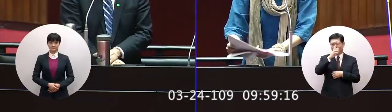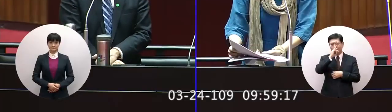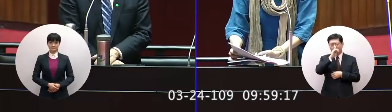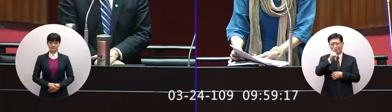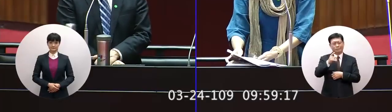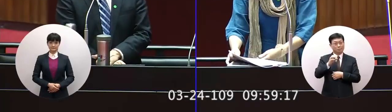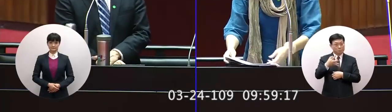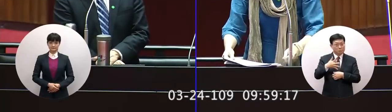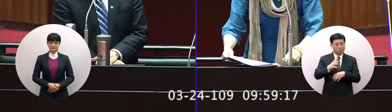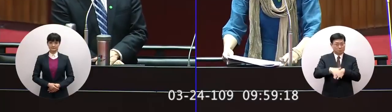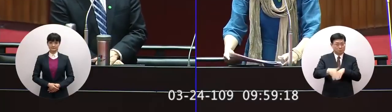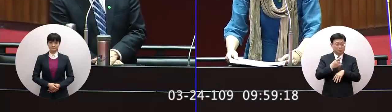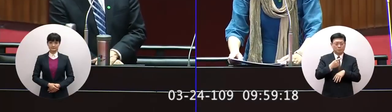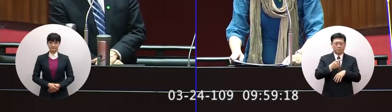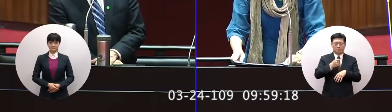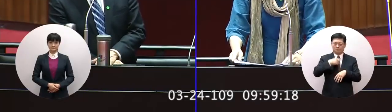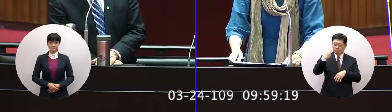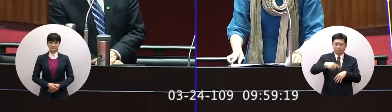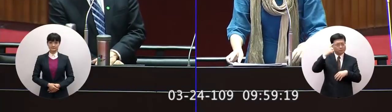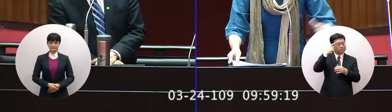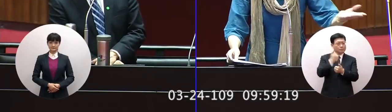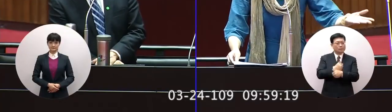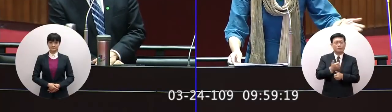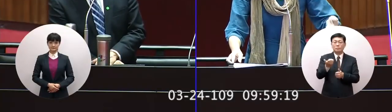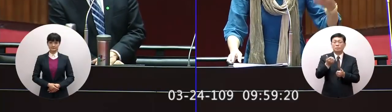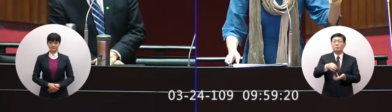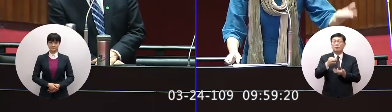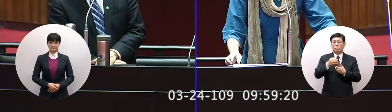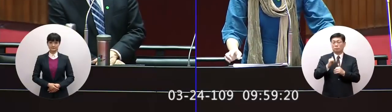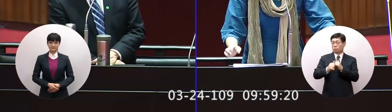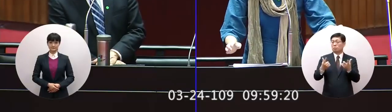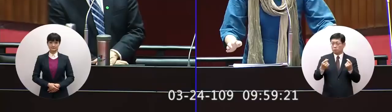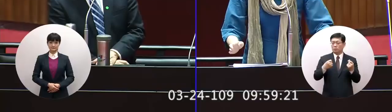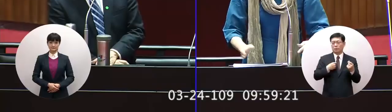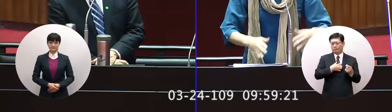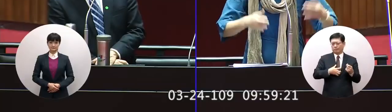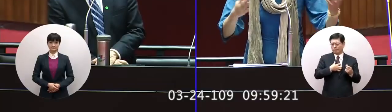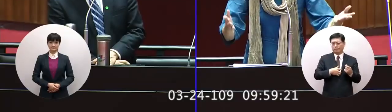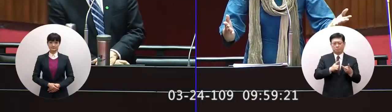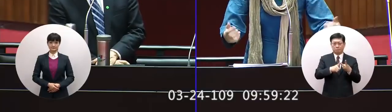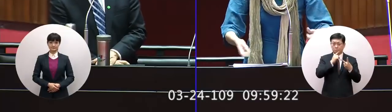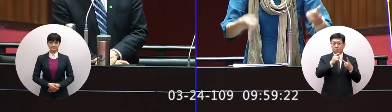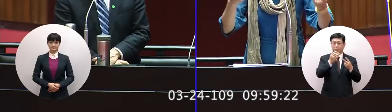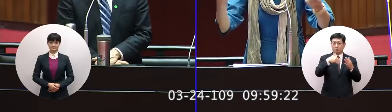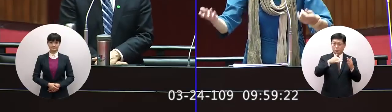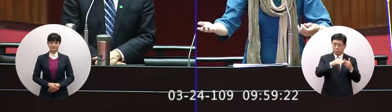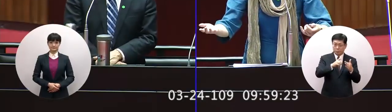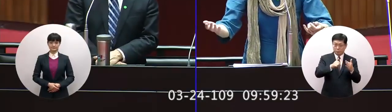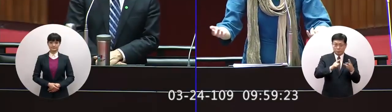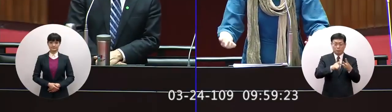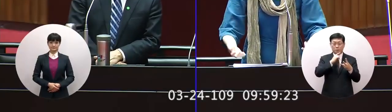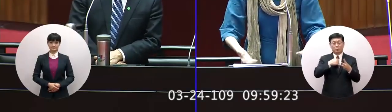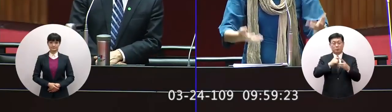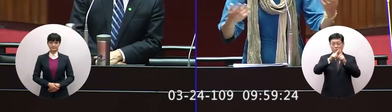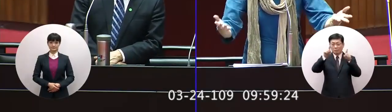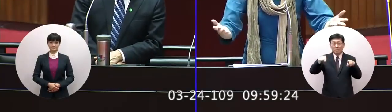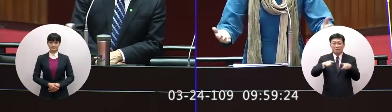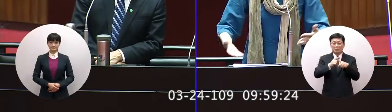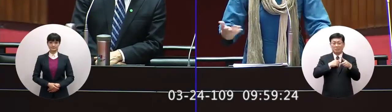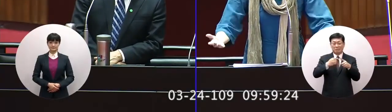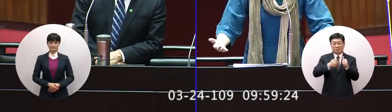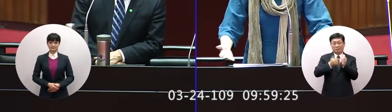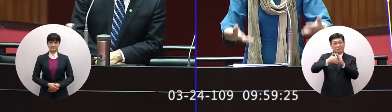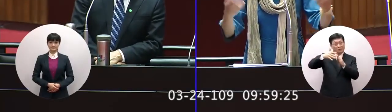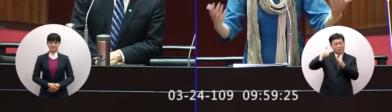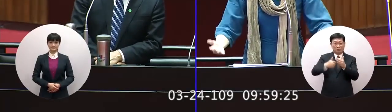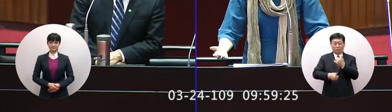说，会不会去考虑？我刚刚讲，那民众也怨言，然后学界或者是说像张善纯的公子都公开，